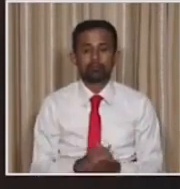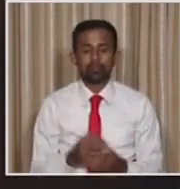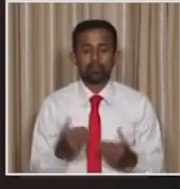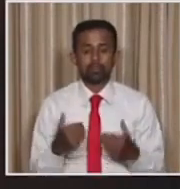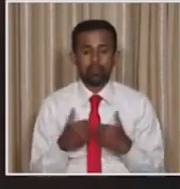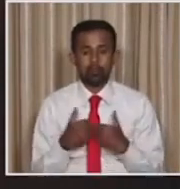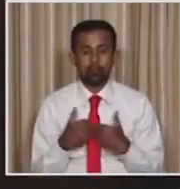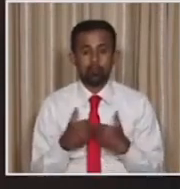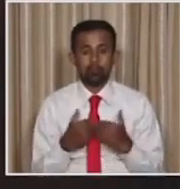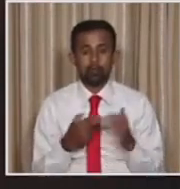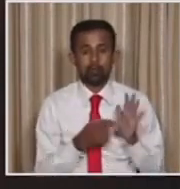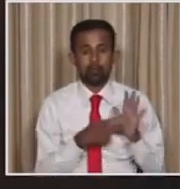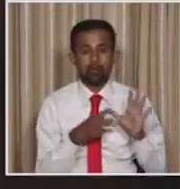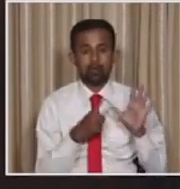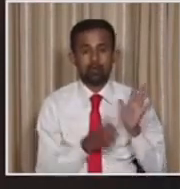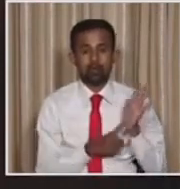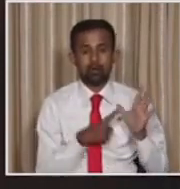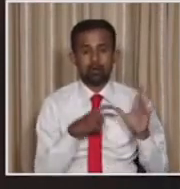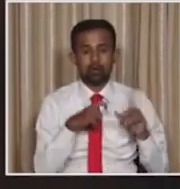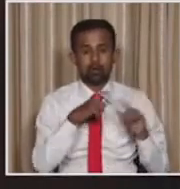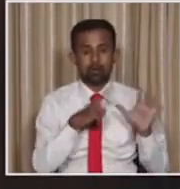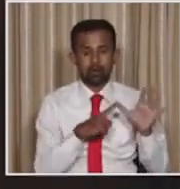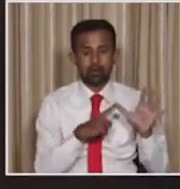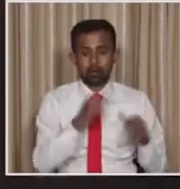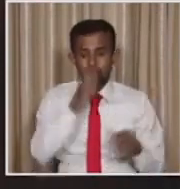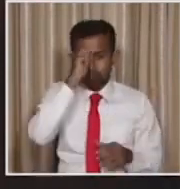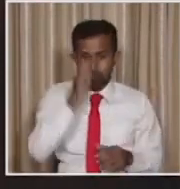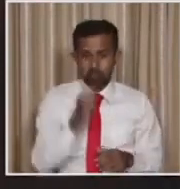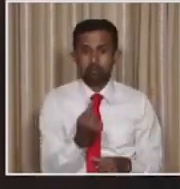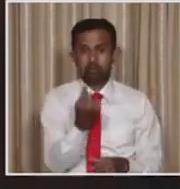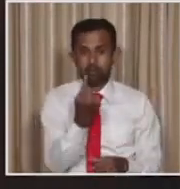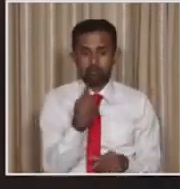අපේ නාලක ගොඩහුව ගරු මන්ත්‍රීතුමා කිව්ව විදිහට